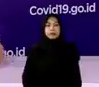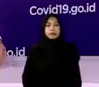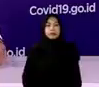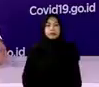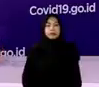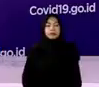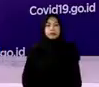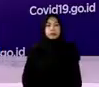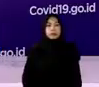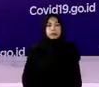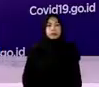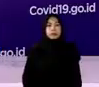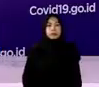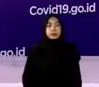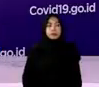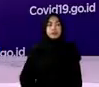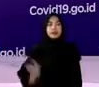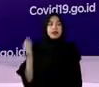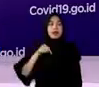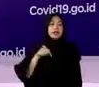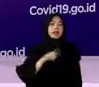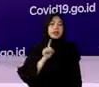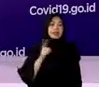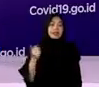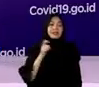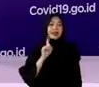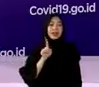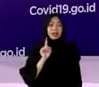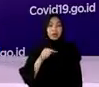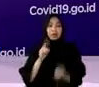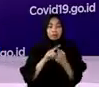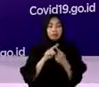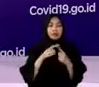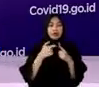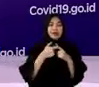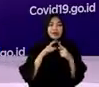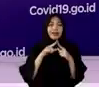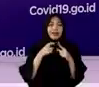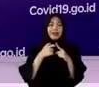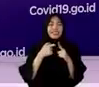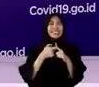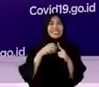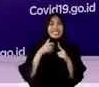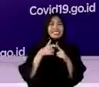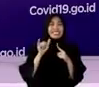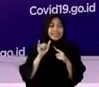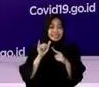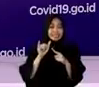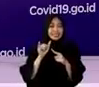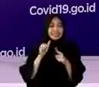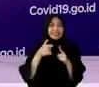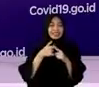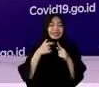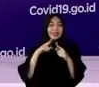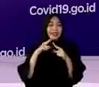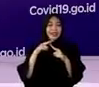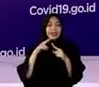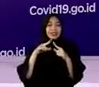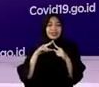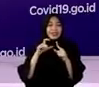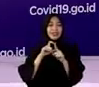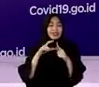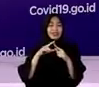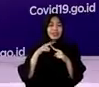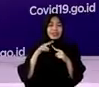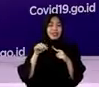Terima kasih Prof. Ada 3 pertanyaan hari ini. Yang pertama dari Kiki Kata Data terkait PPKM yang semakin